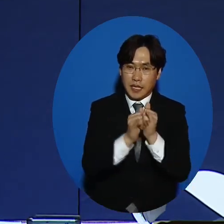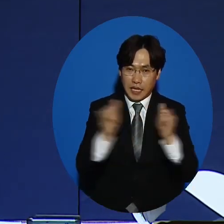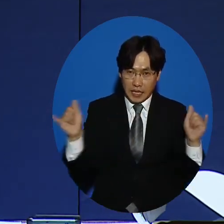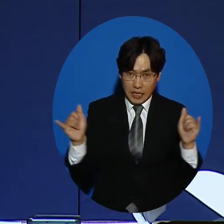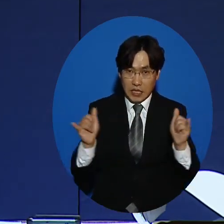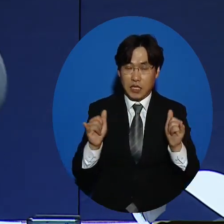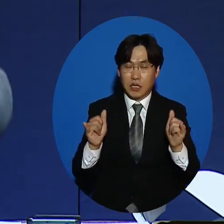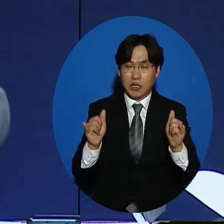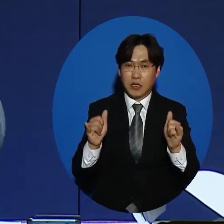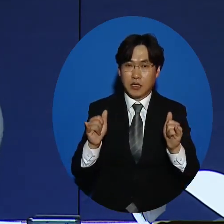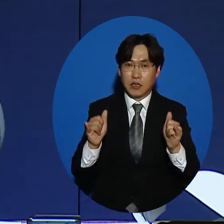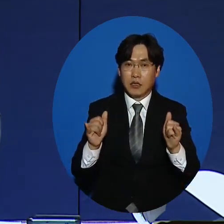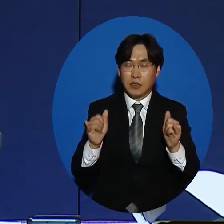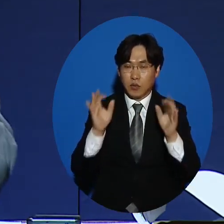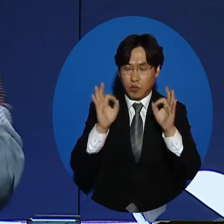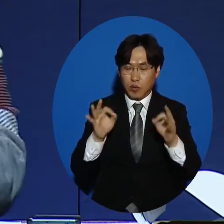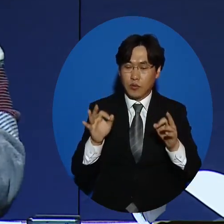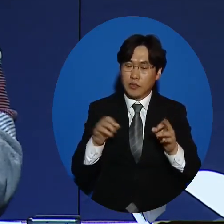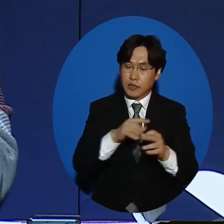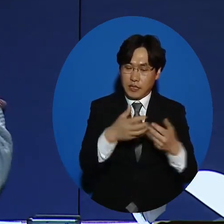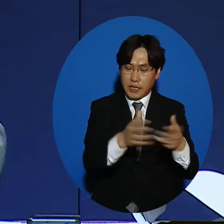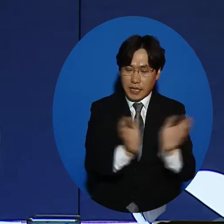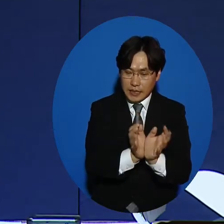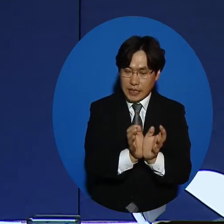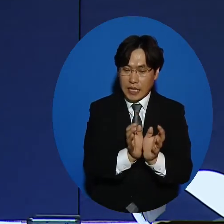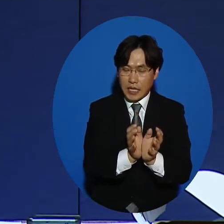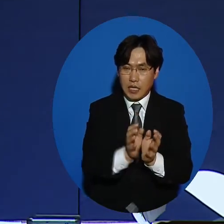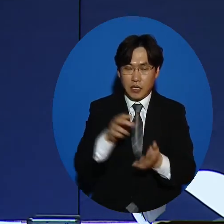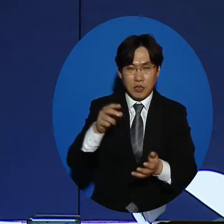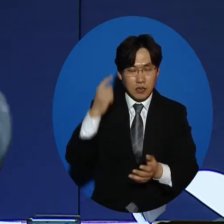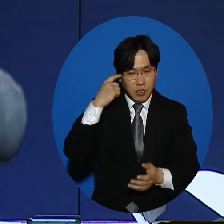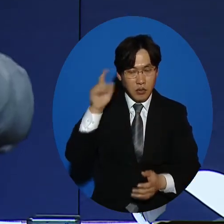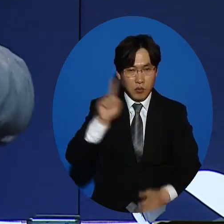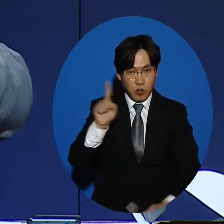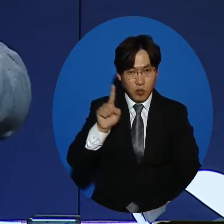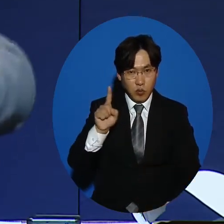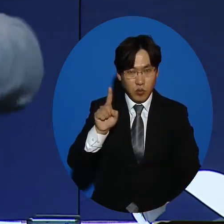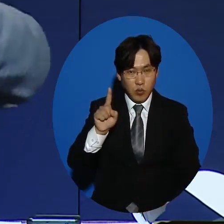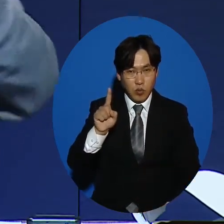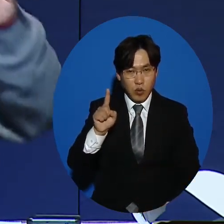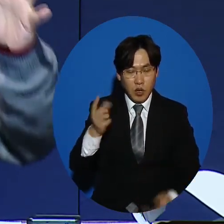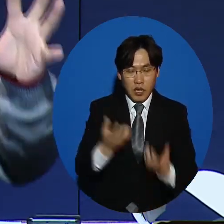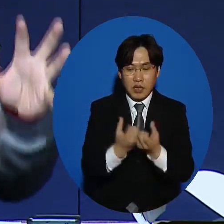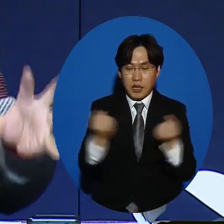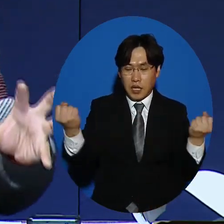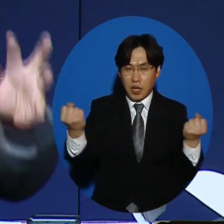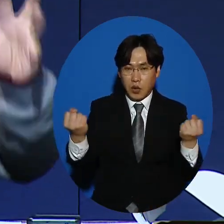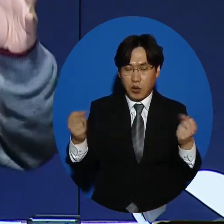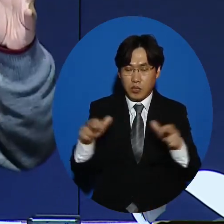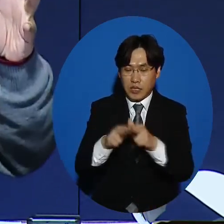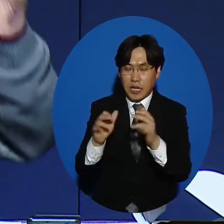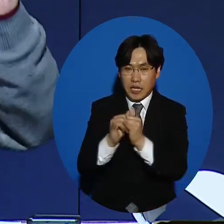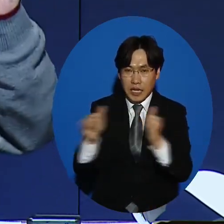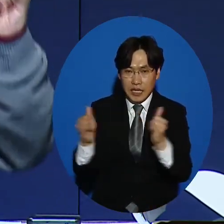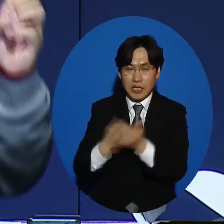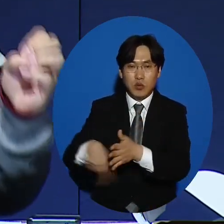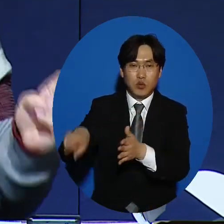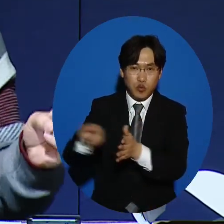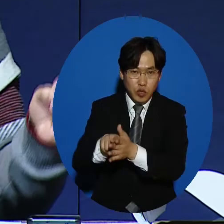많은 장애인 그 관련된 단체들에서 자꾸만 별도의 장애인들을